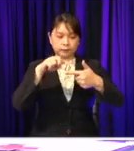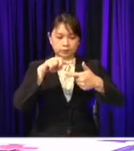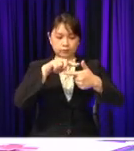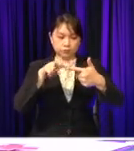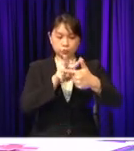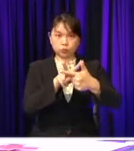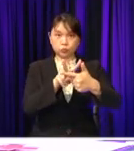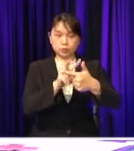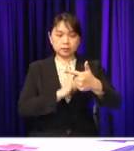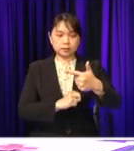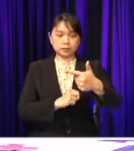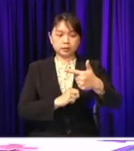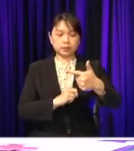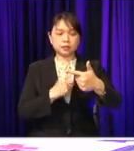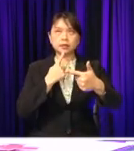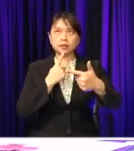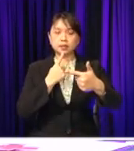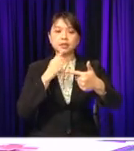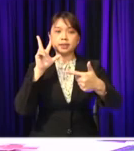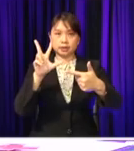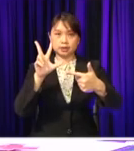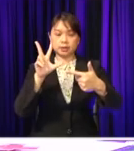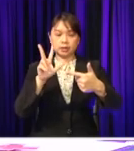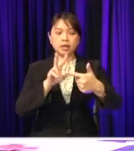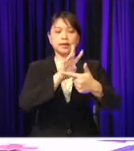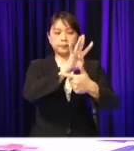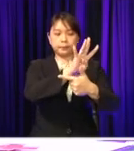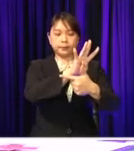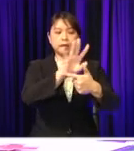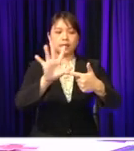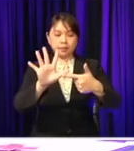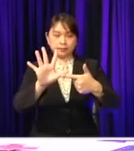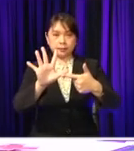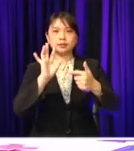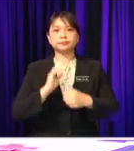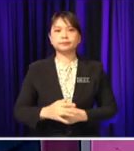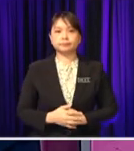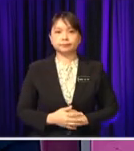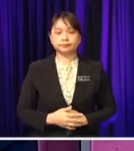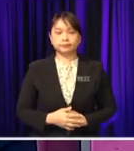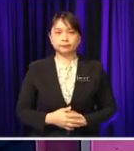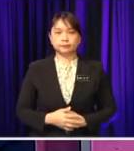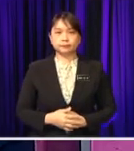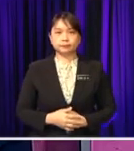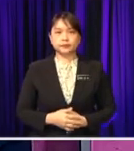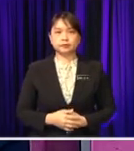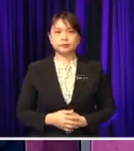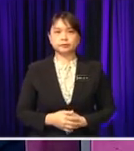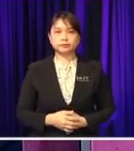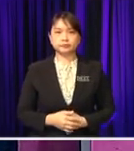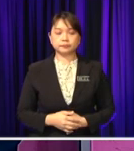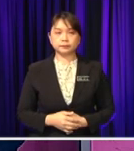3 kita bilang selepas 4 5 bagus jawaban Jelly lima